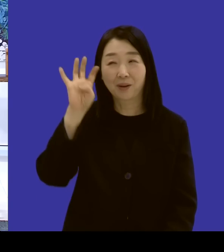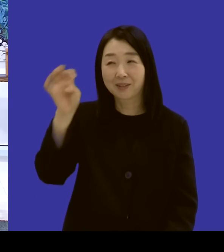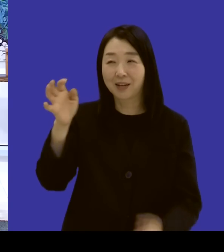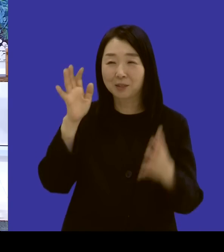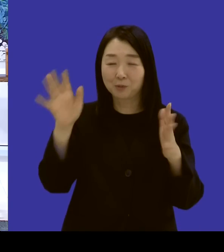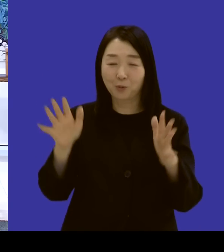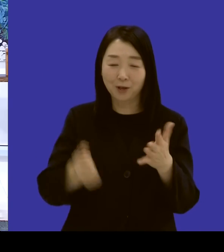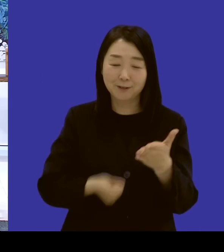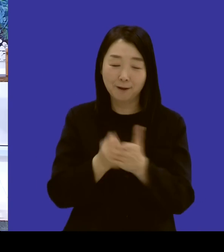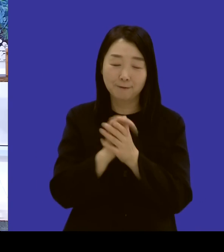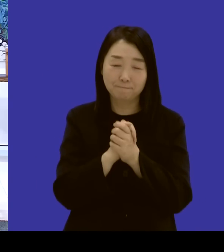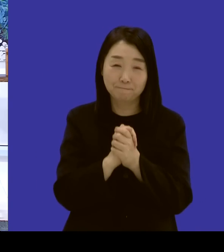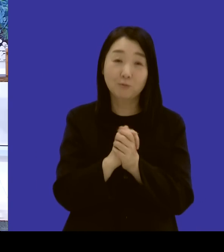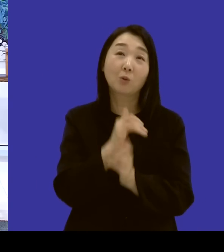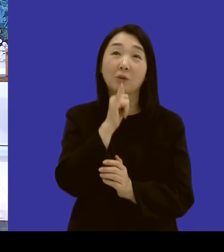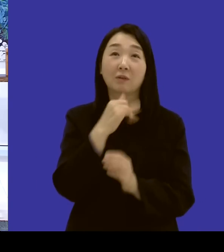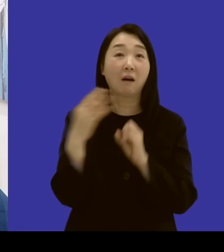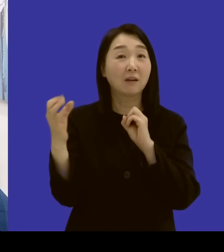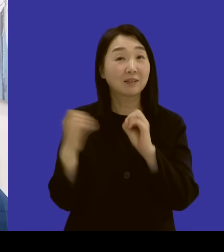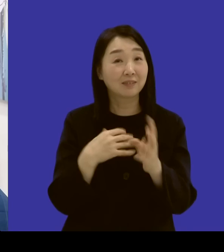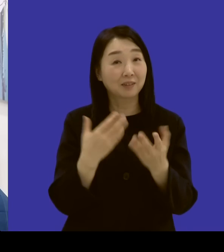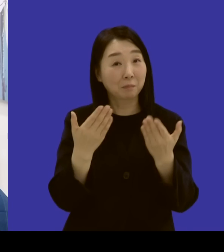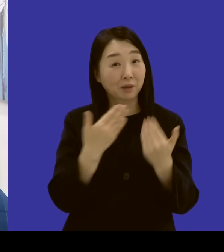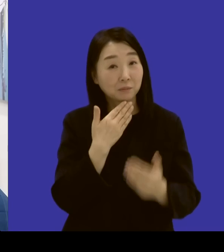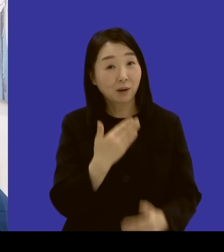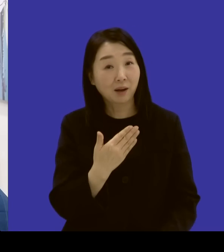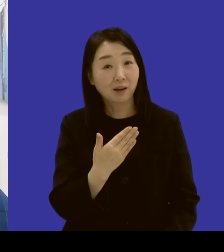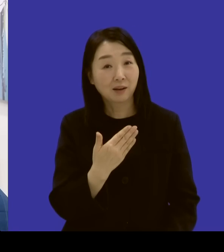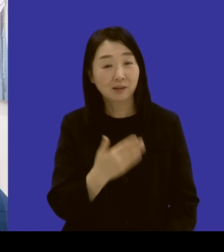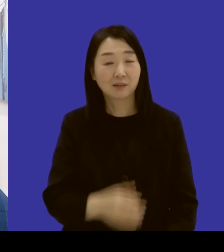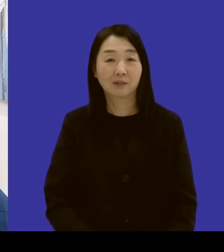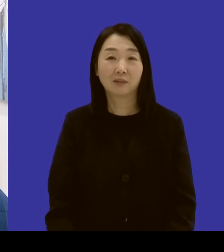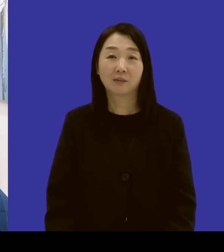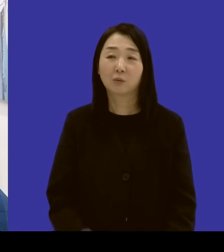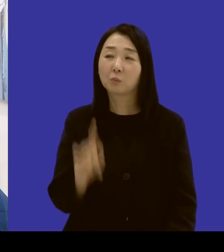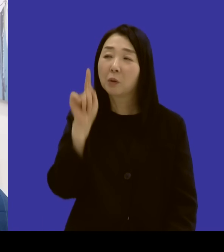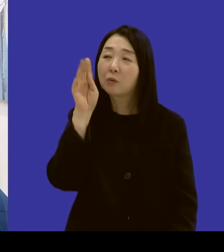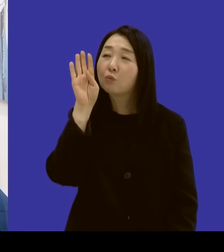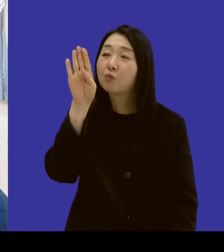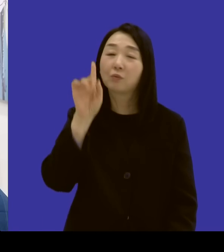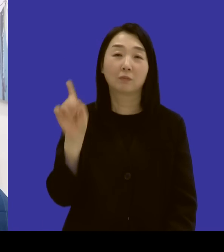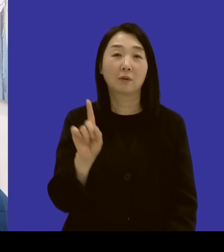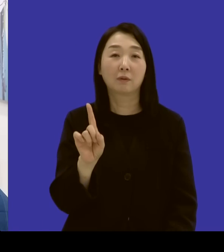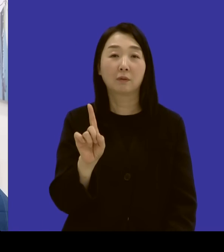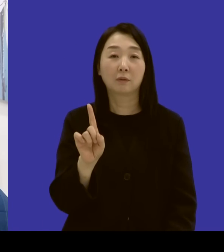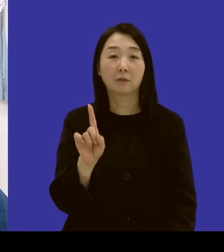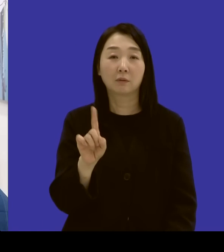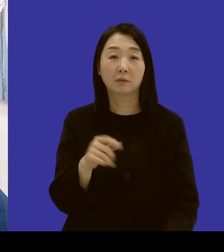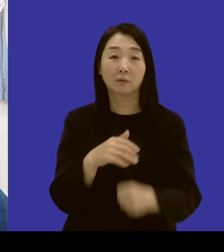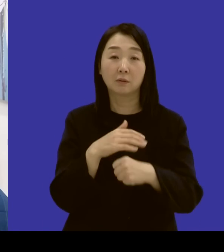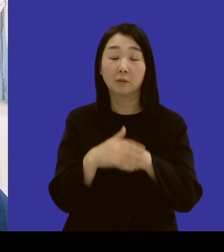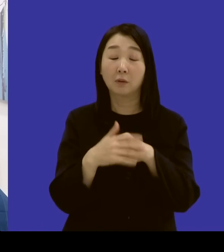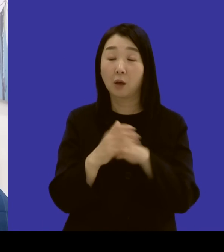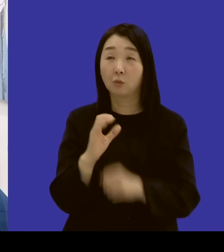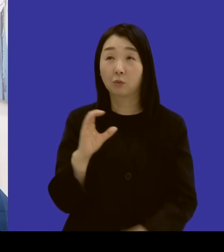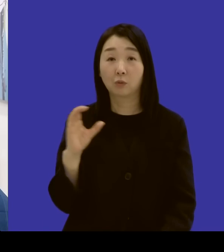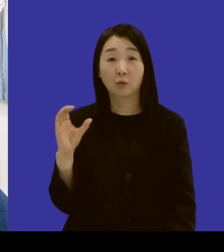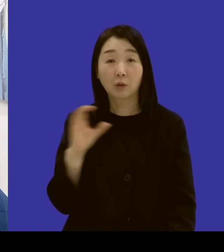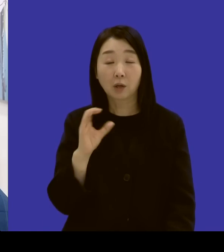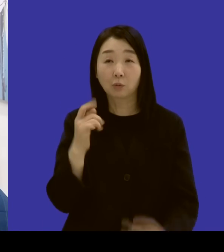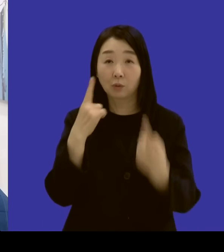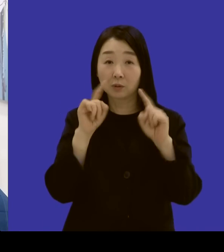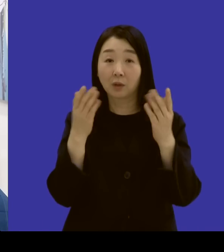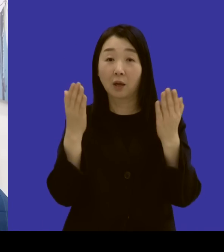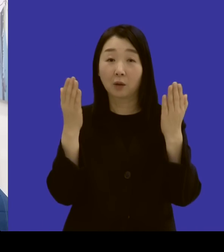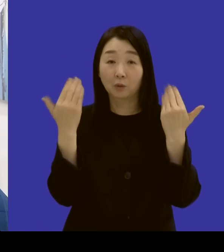응답 받으셨어요? 하고 났더니 네. 그렇게 하고 얼마 안 됐는데 갑자기 대구 카톨릭 대학에서